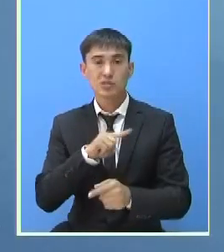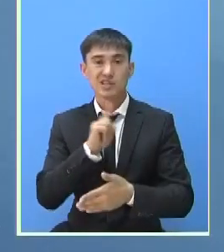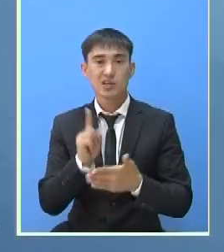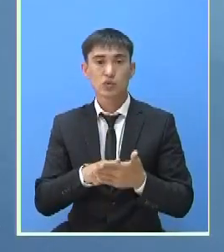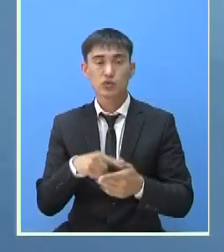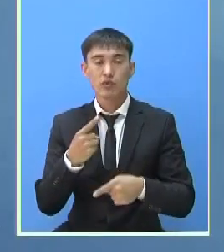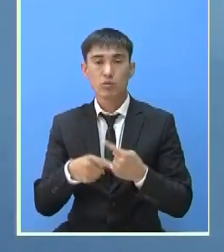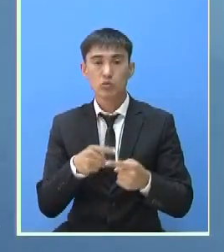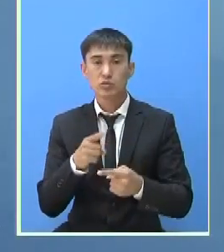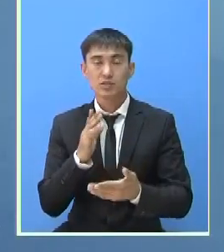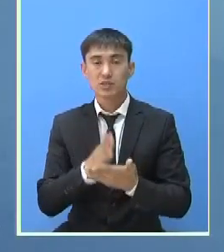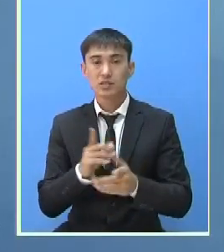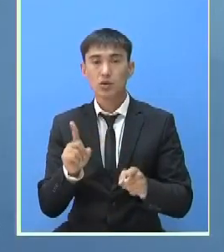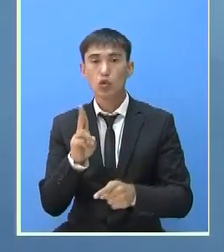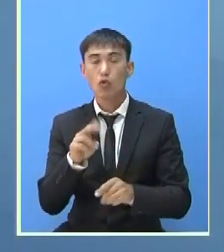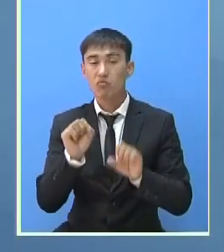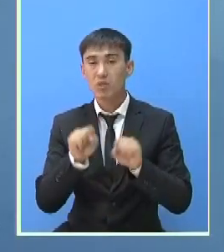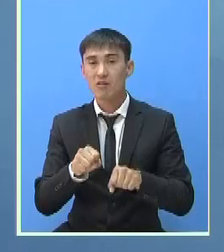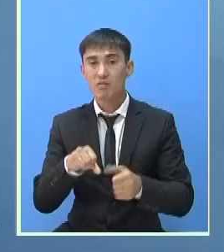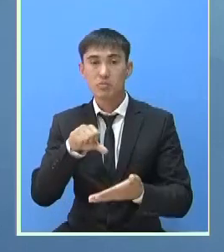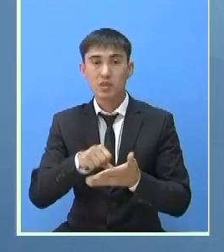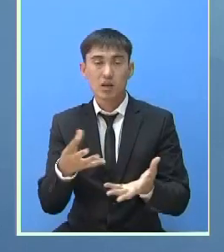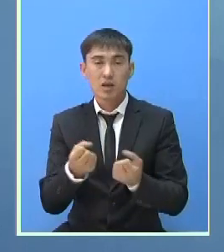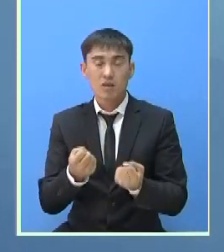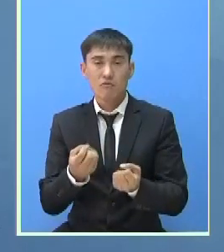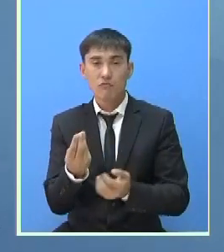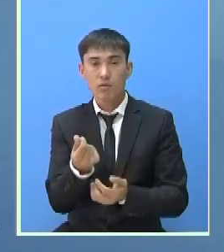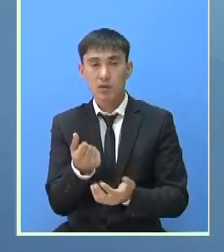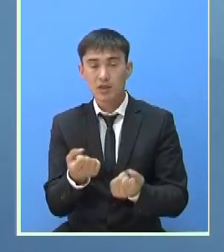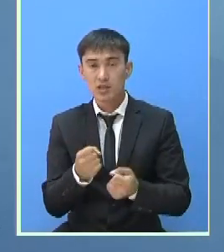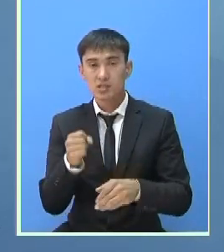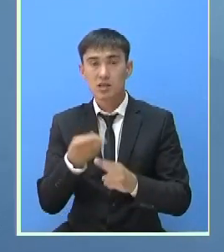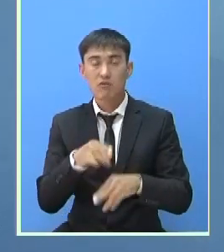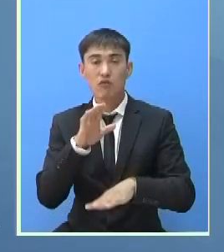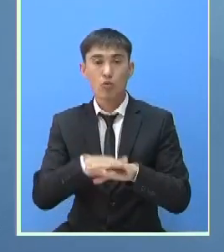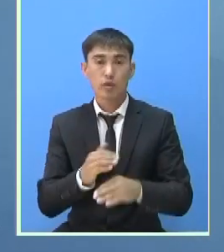вопрос возникает. А кто вправе претендовать на вот такие выплаты с данного фонда?